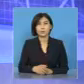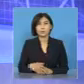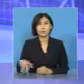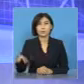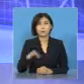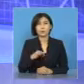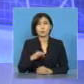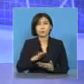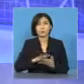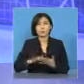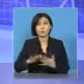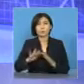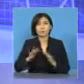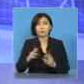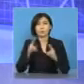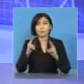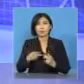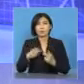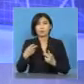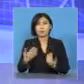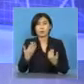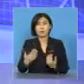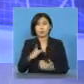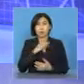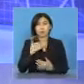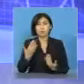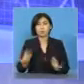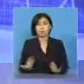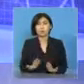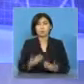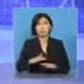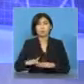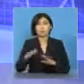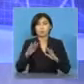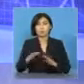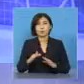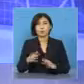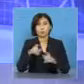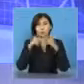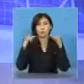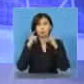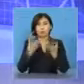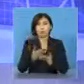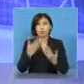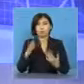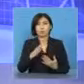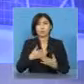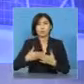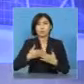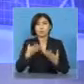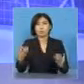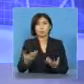Өңірде санитарлық-эпидемиологиялық ережені бұзатындар әлі де көп. Тұрғындар қоғамдық орындарда бетперде тақпайды, әлеуметтік